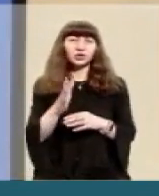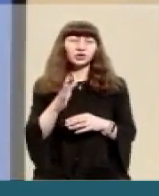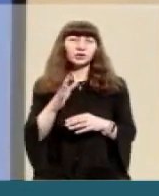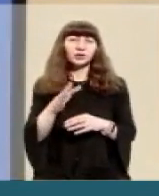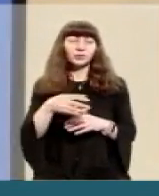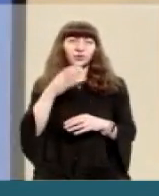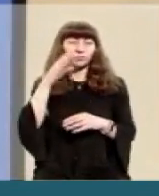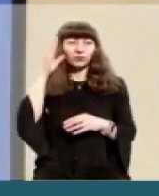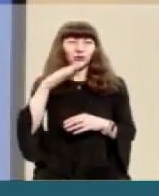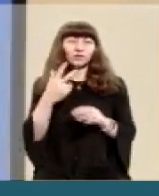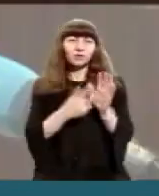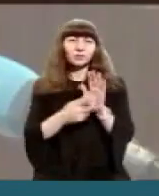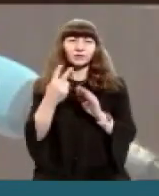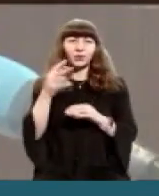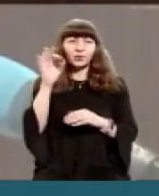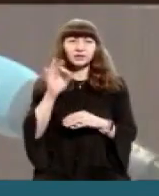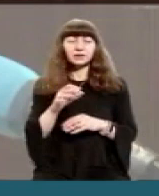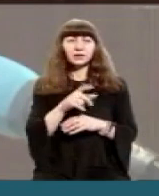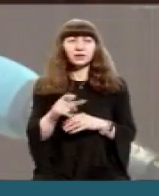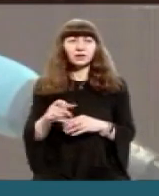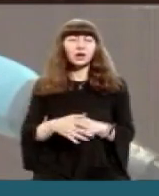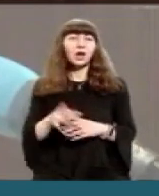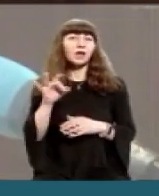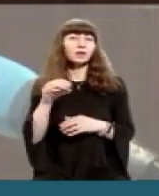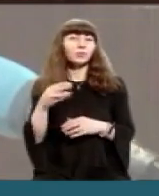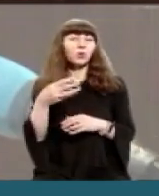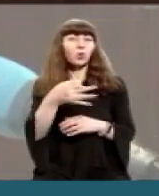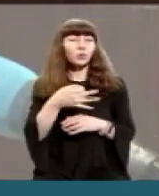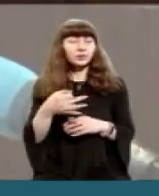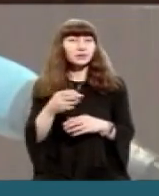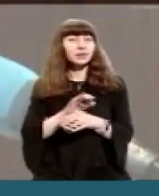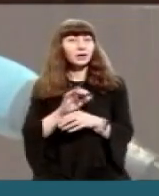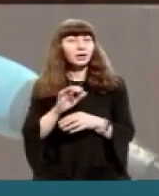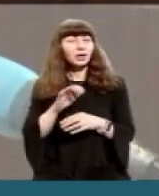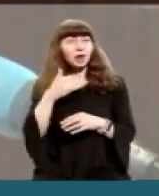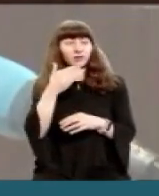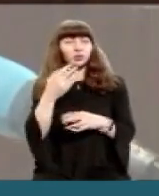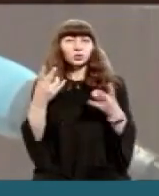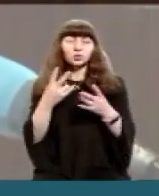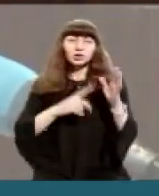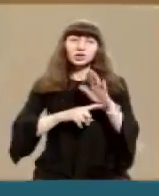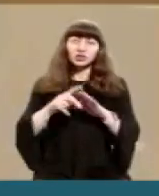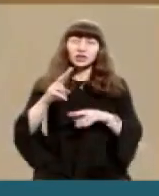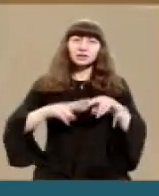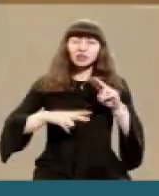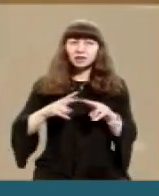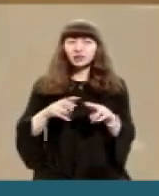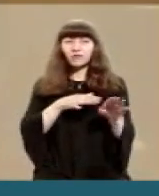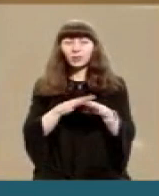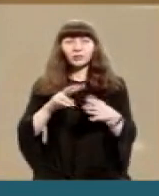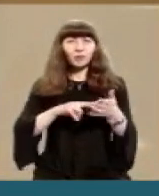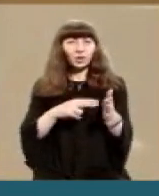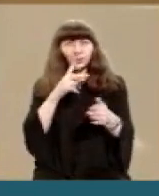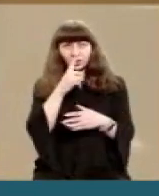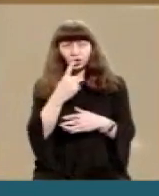составит 82% населения. Глава региона рекомендует акимам районов начинать строительство и реализацию проектов в ближайшее